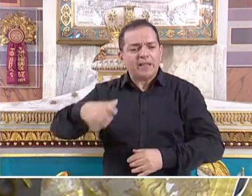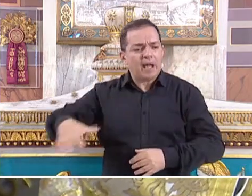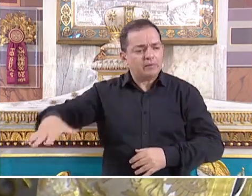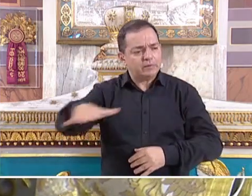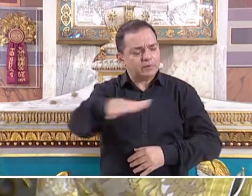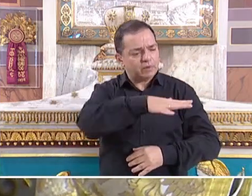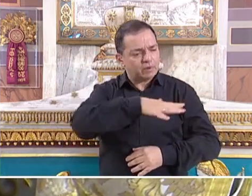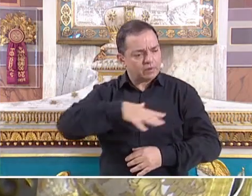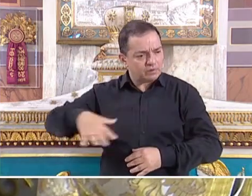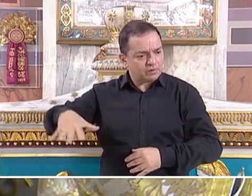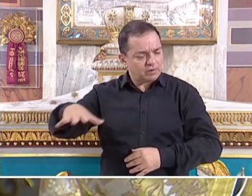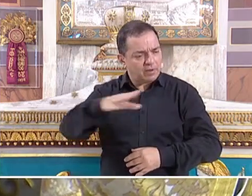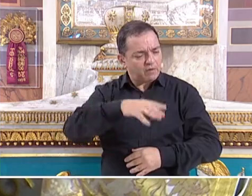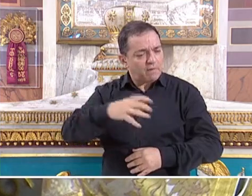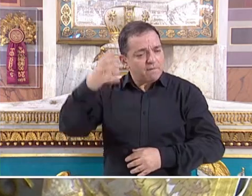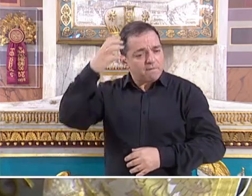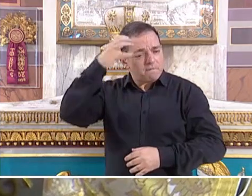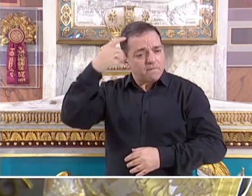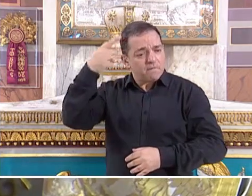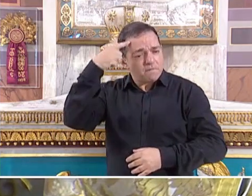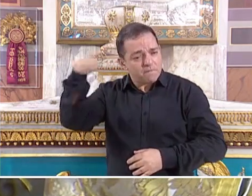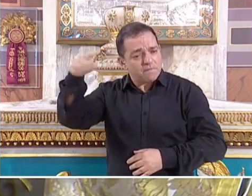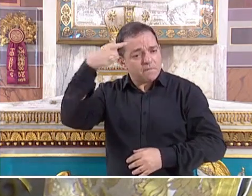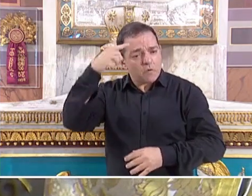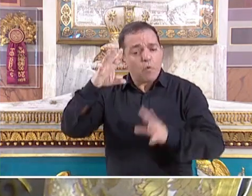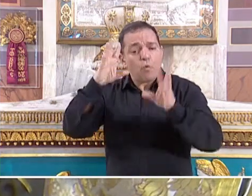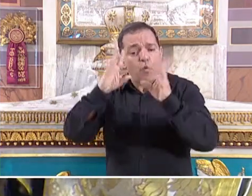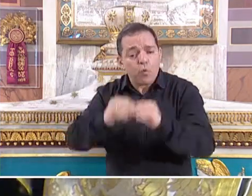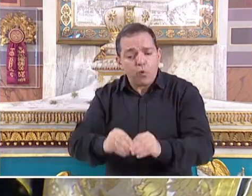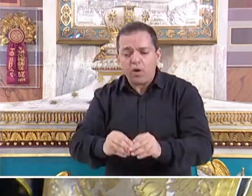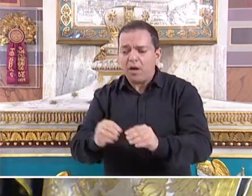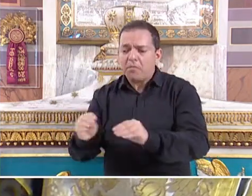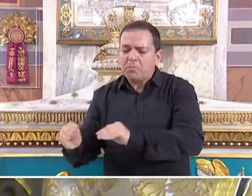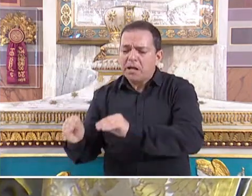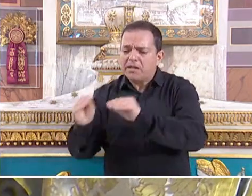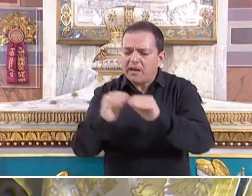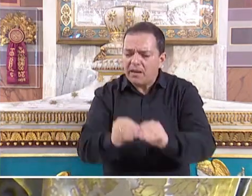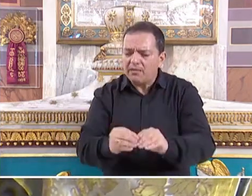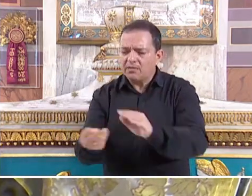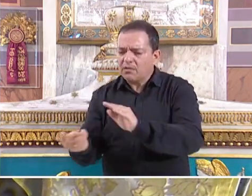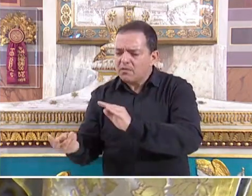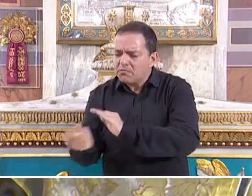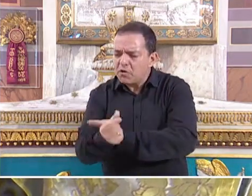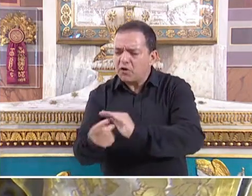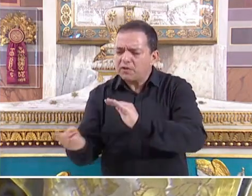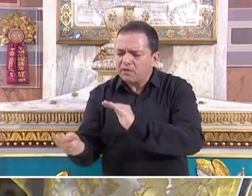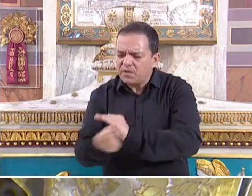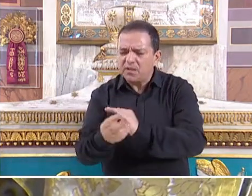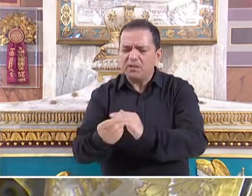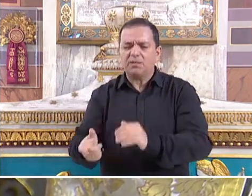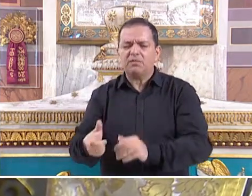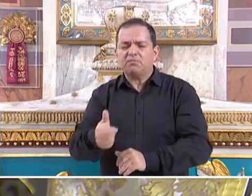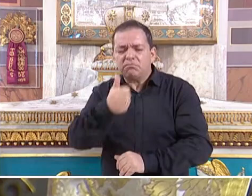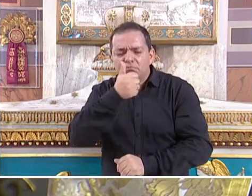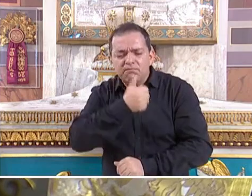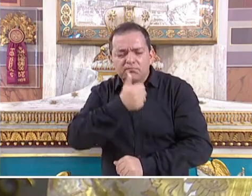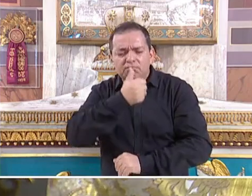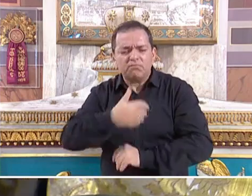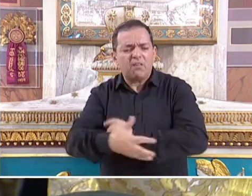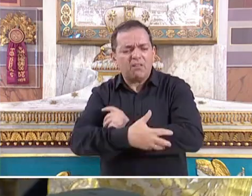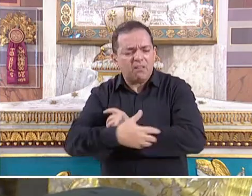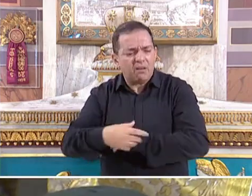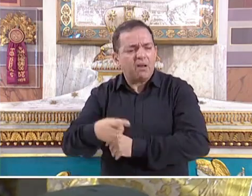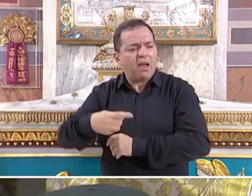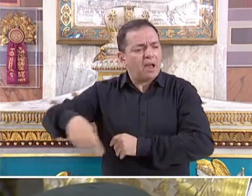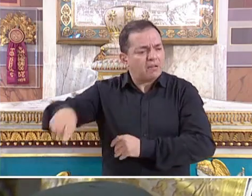στους μετανάστες, στους πρόσφυγγες του κόσμου τούτου. Ο τίτλος σου,